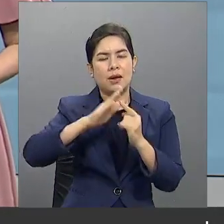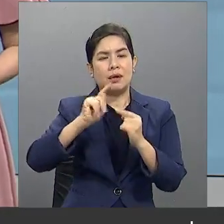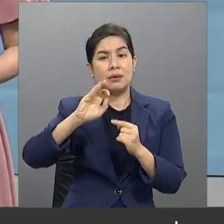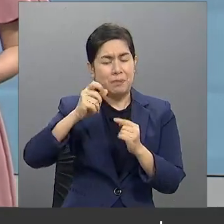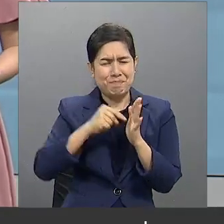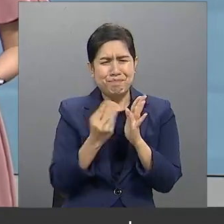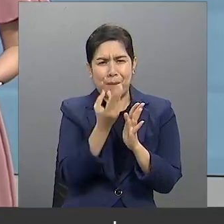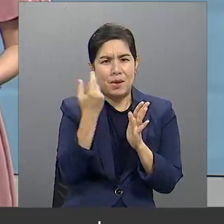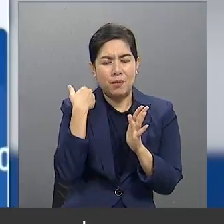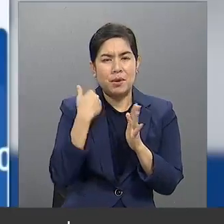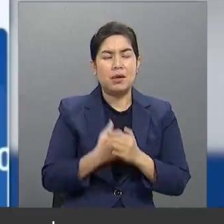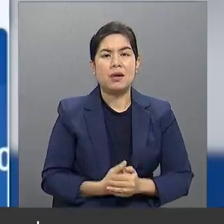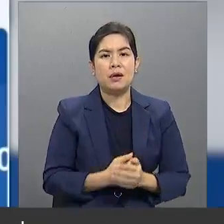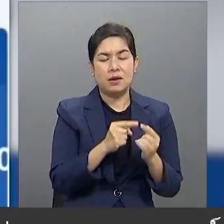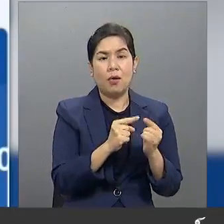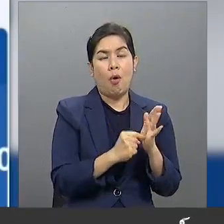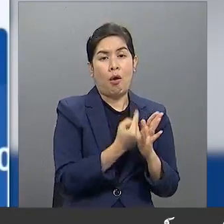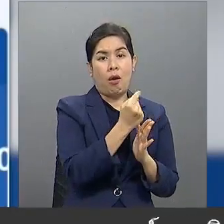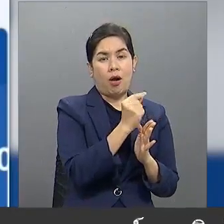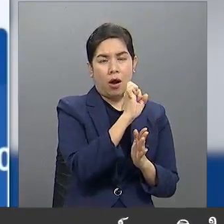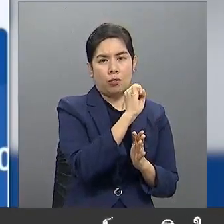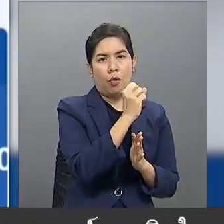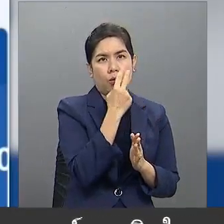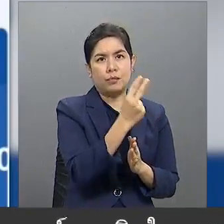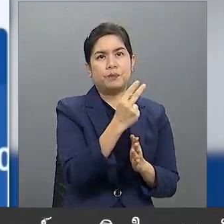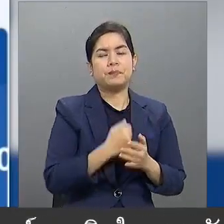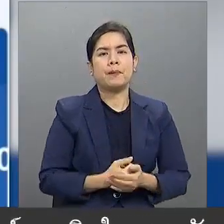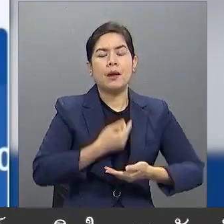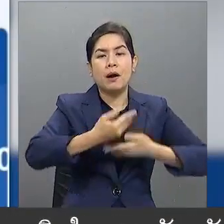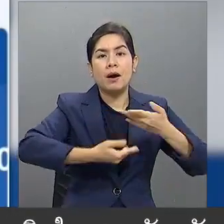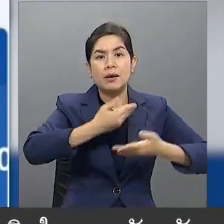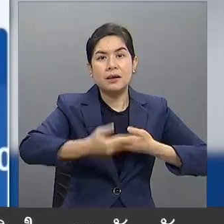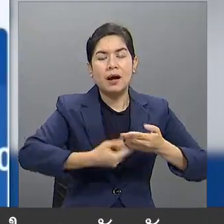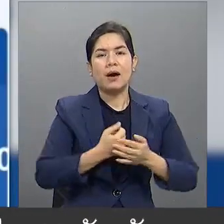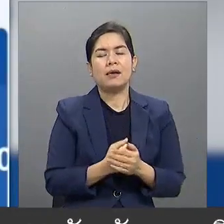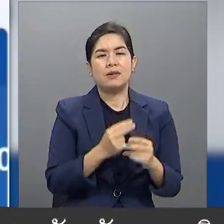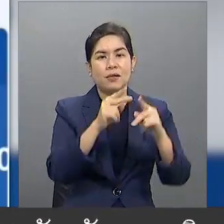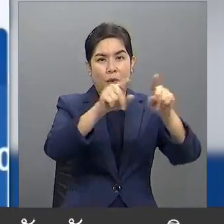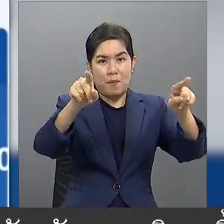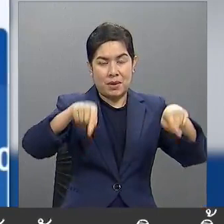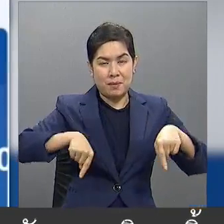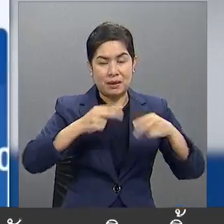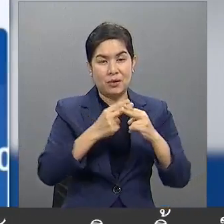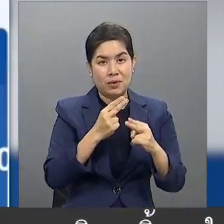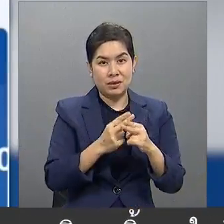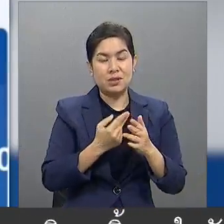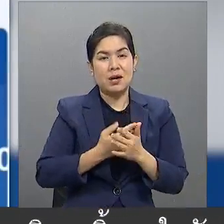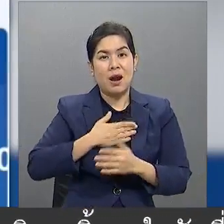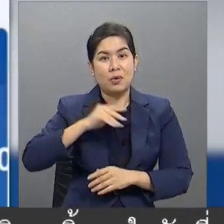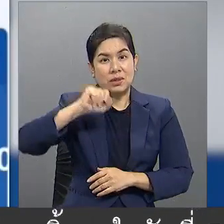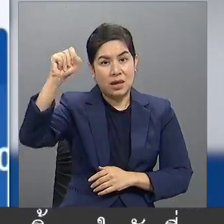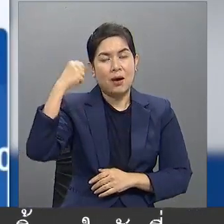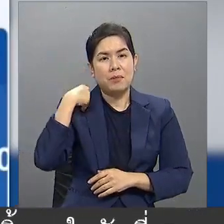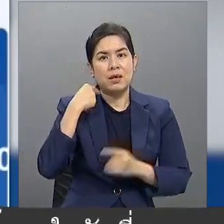จริงเมื่อวานนี้นั่นเองนะคะและการขายพันธบัตรออมทรัพย์รุ่นเราชนะเมื่อวานนี้นะคะก็เป็นพันธบัตรอายุ 3ปีดอกเบี้ย